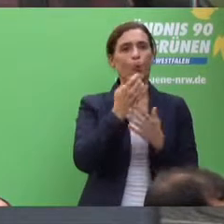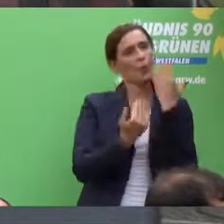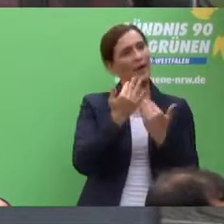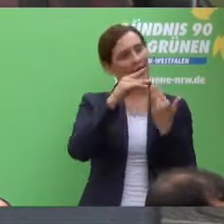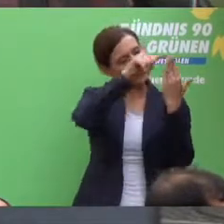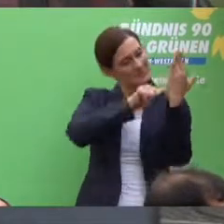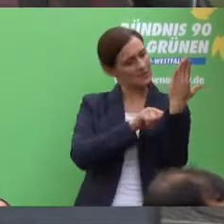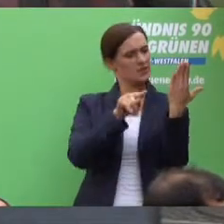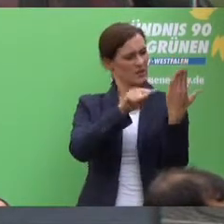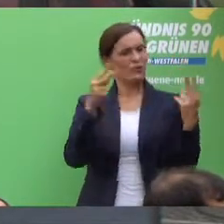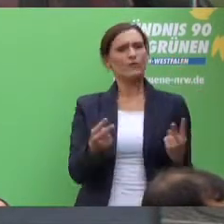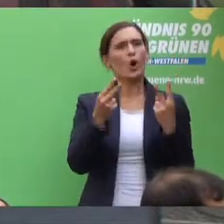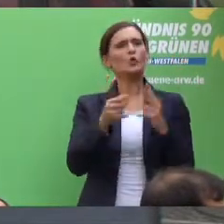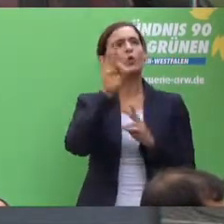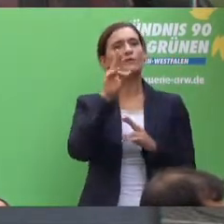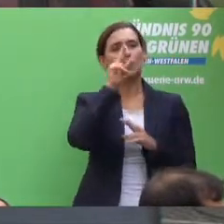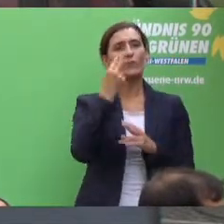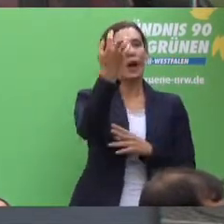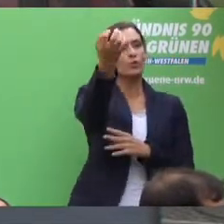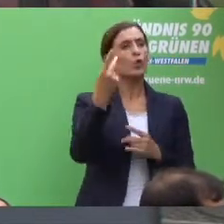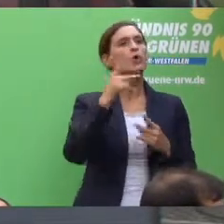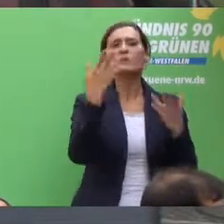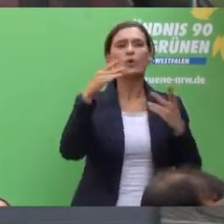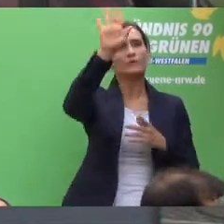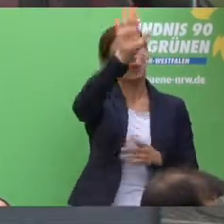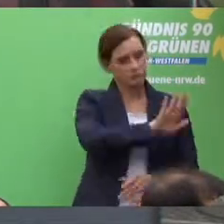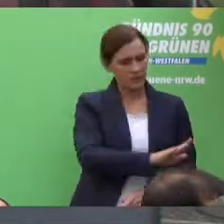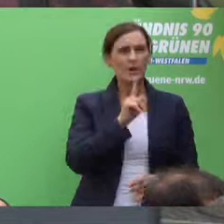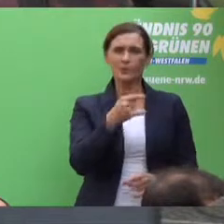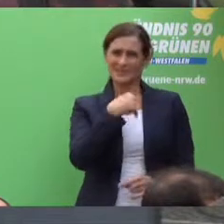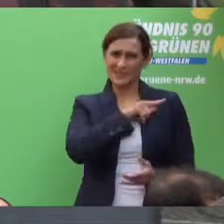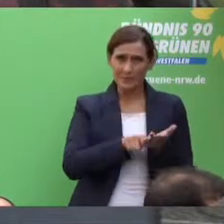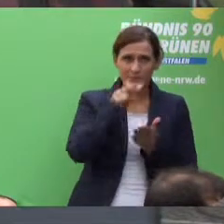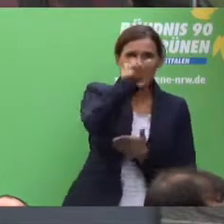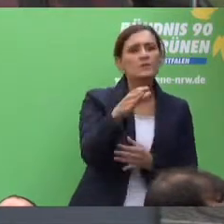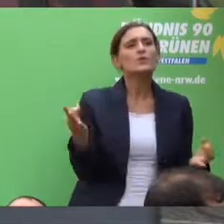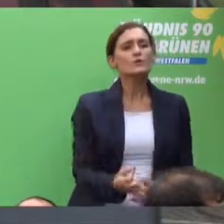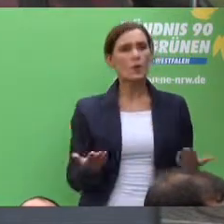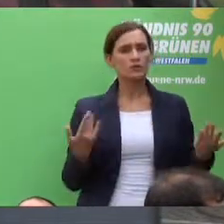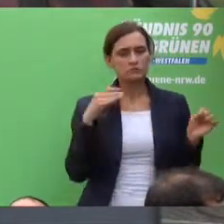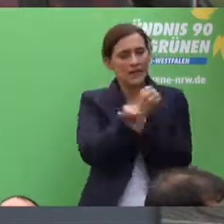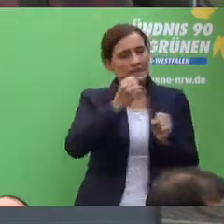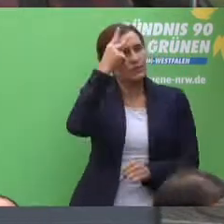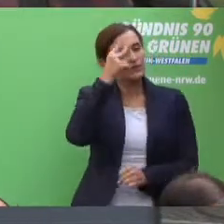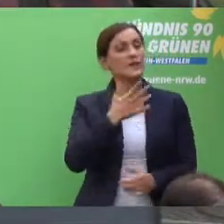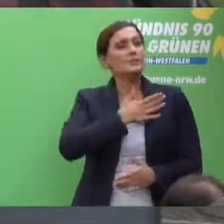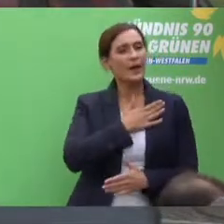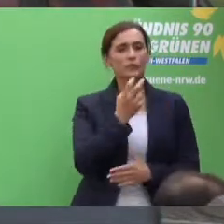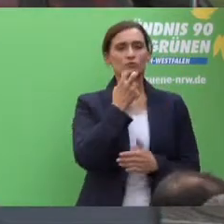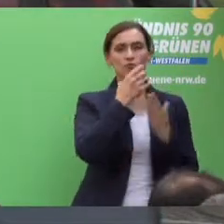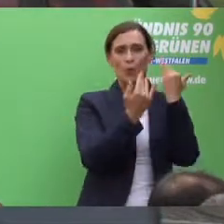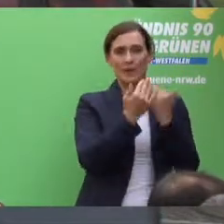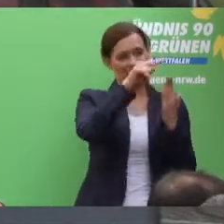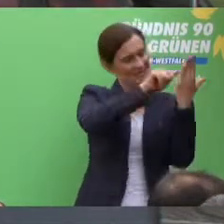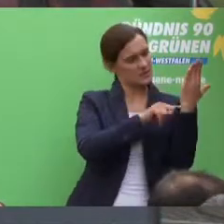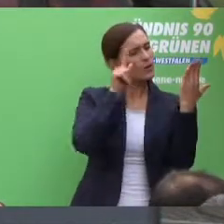von Braunkohle in der Lausitz und in Garzweiler bezahlen? Das ist nicht einzusehen. Wieso muss ich mit meiner Stromrechnung das